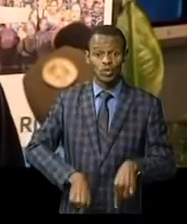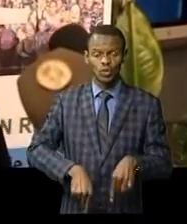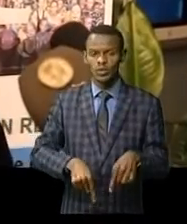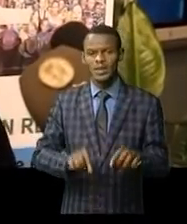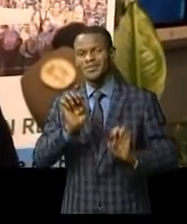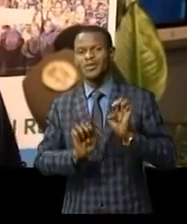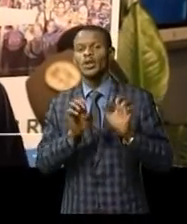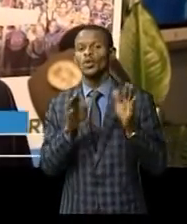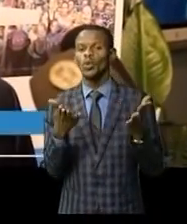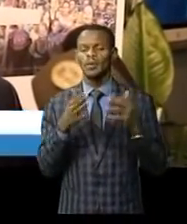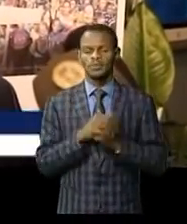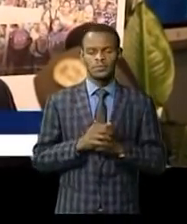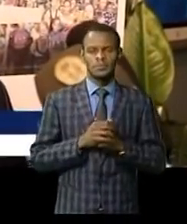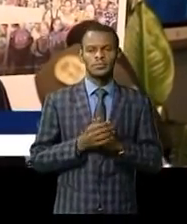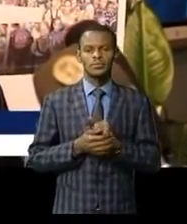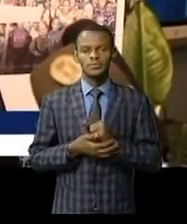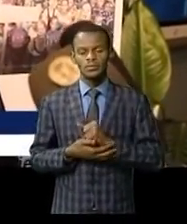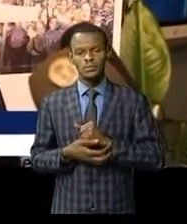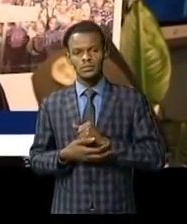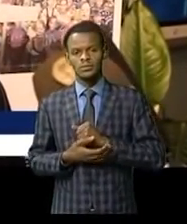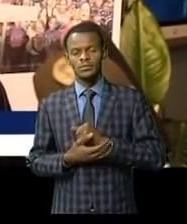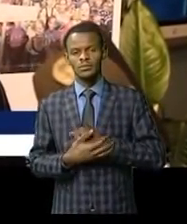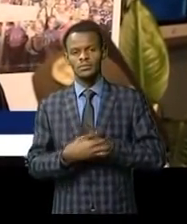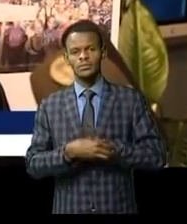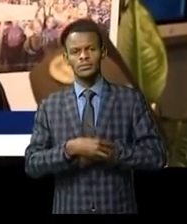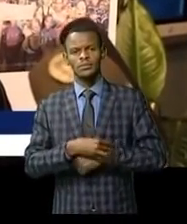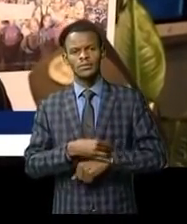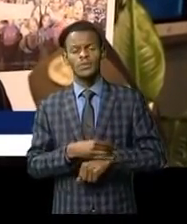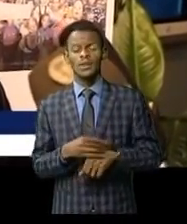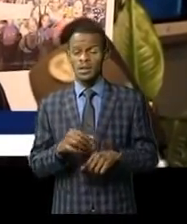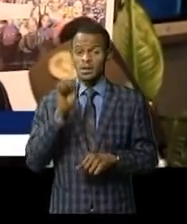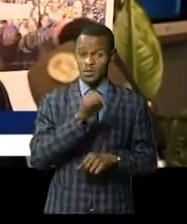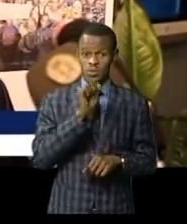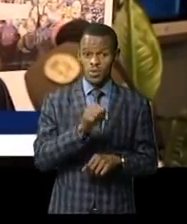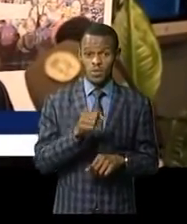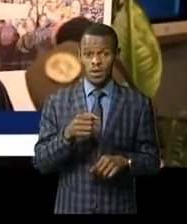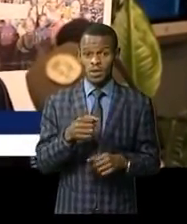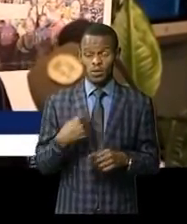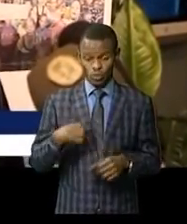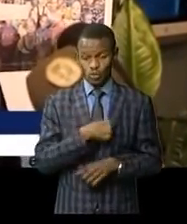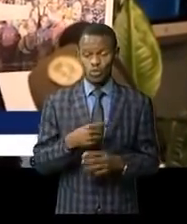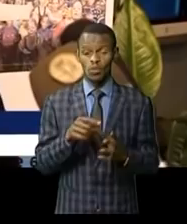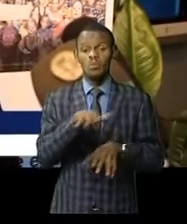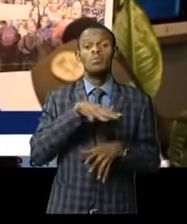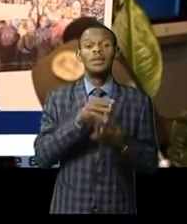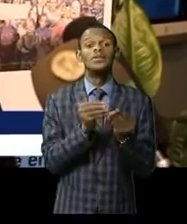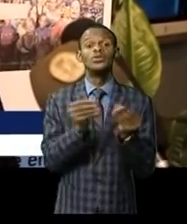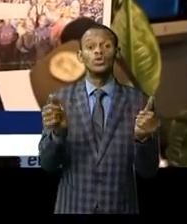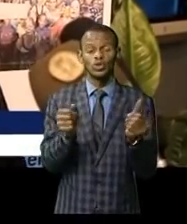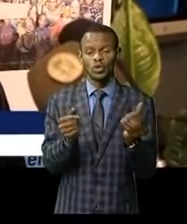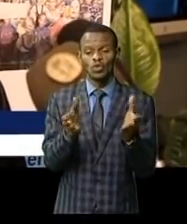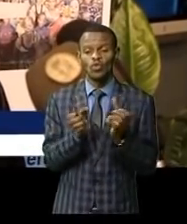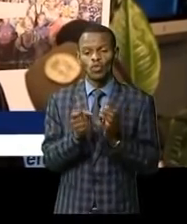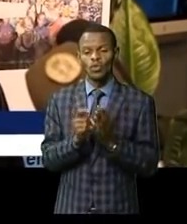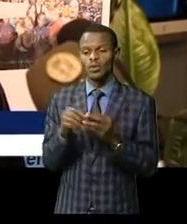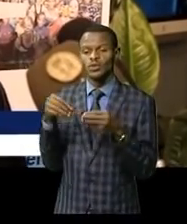En tant que pays solution, de trouver le moyen pour notre peuple, notamment le développement de notre peuple, et aussi